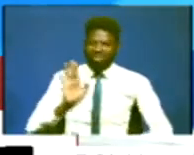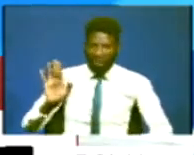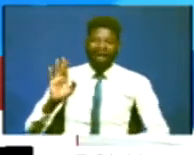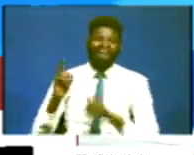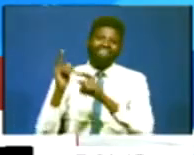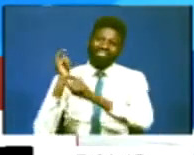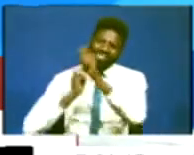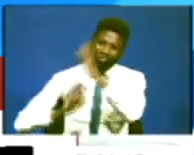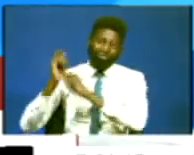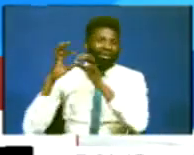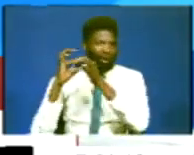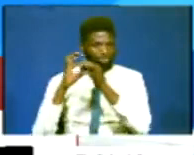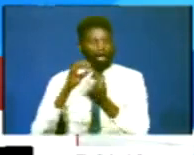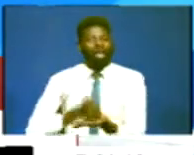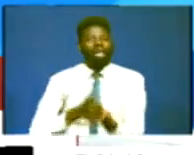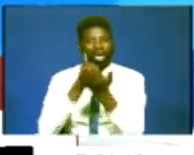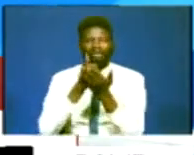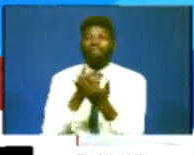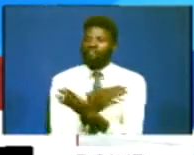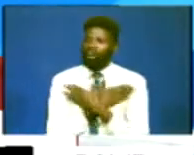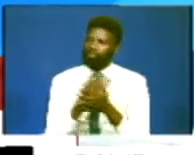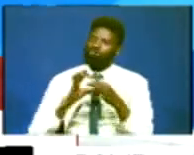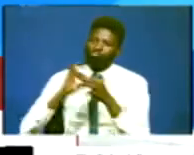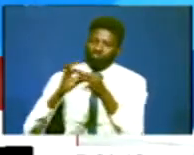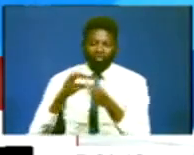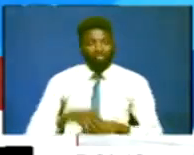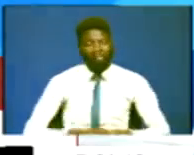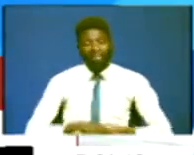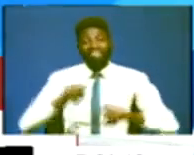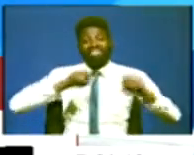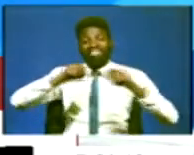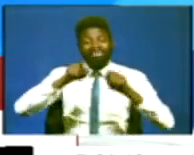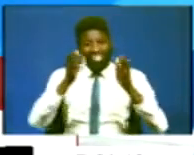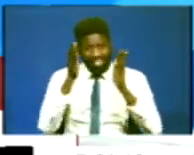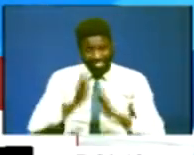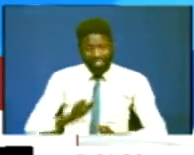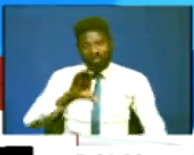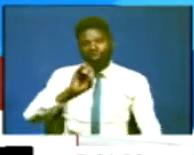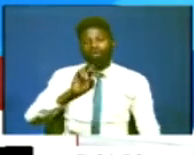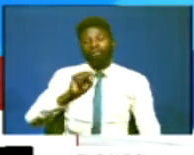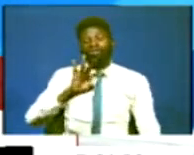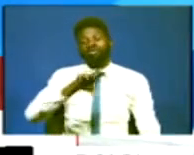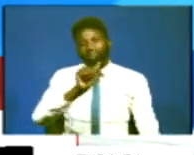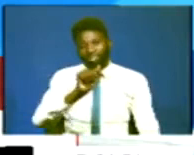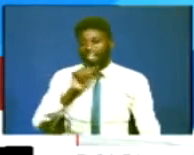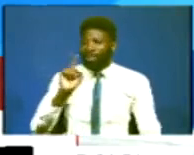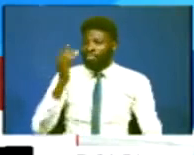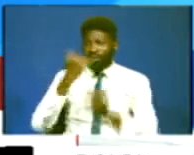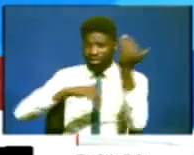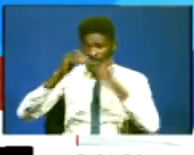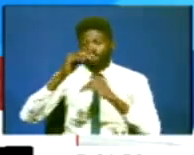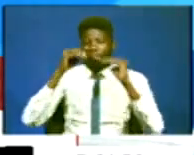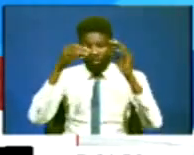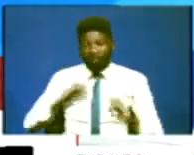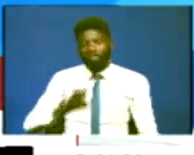yao kulingana na mkurugenzi wa taasisi ya Confucius ya chuo kikuu cha Nairobi Prof Wang ShangXue.